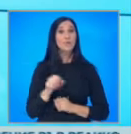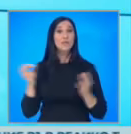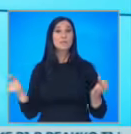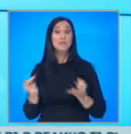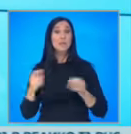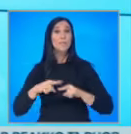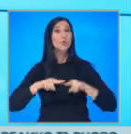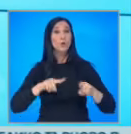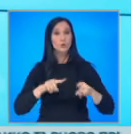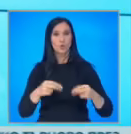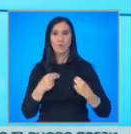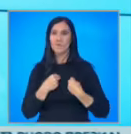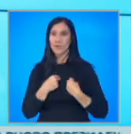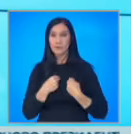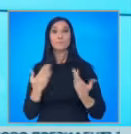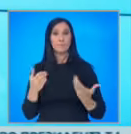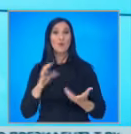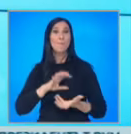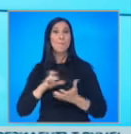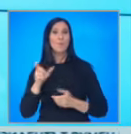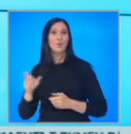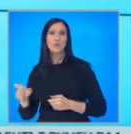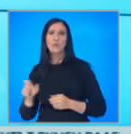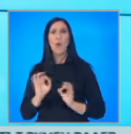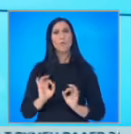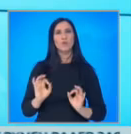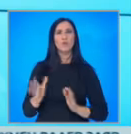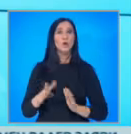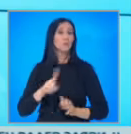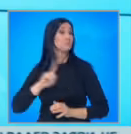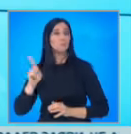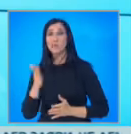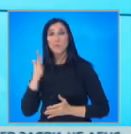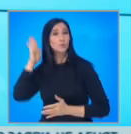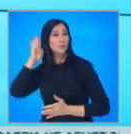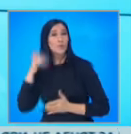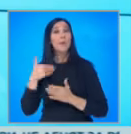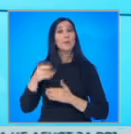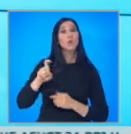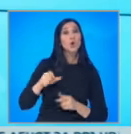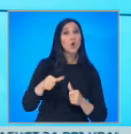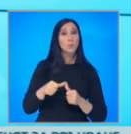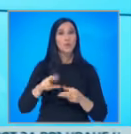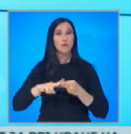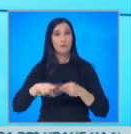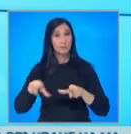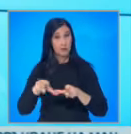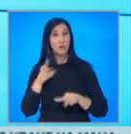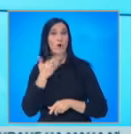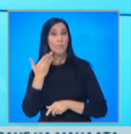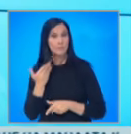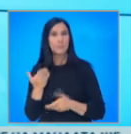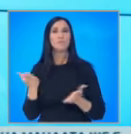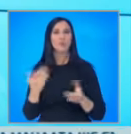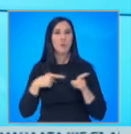Ръководителят на специализираната прокуратура увери, че политици и обикновени хора не са подслушвани. Пред Георги Любенов Валентина Маджарова обясни